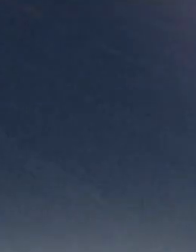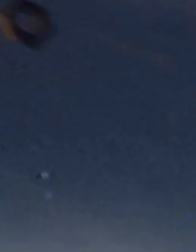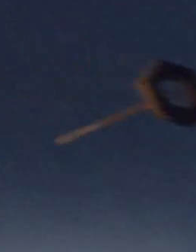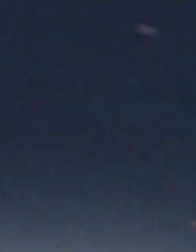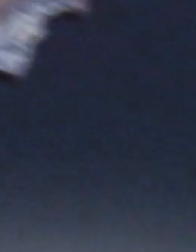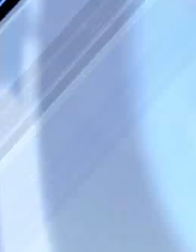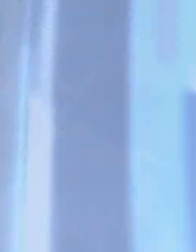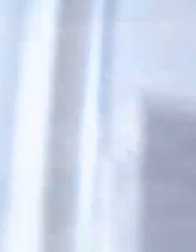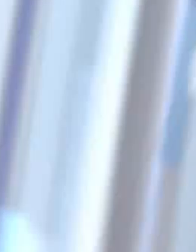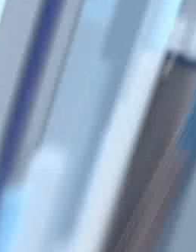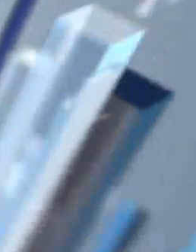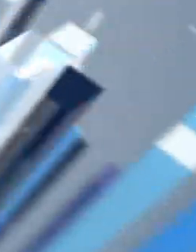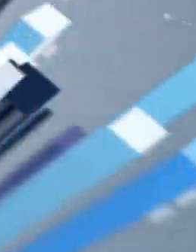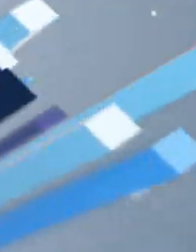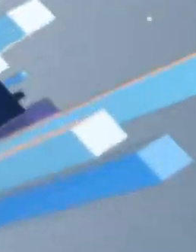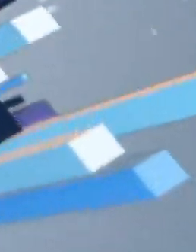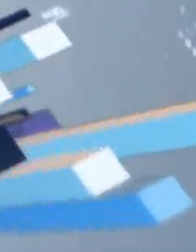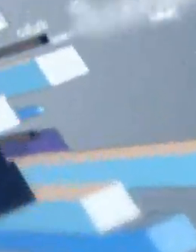으